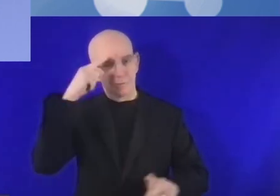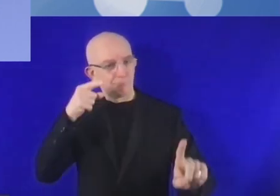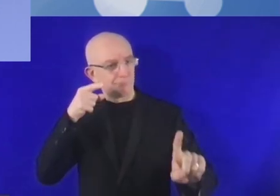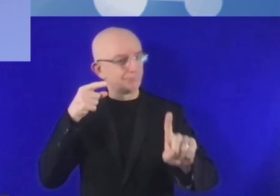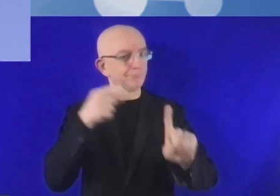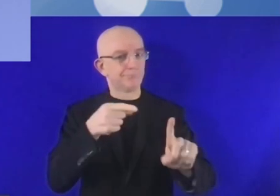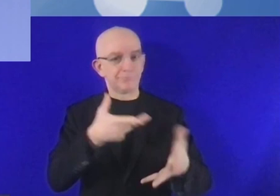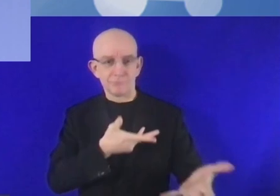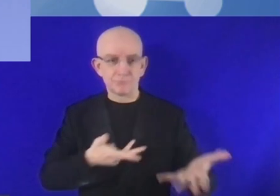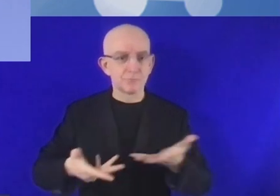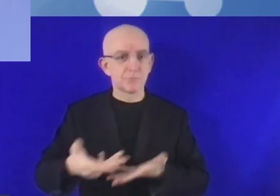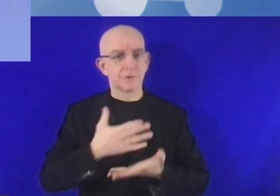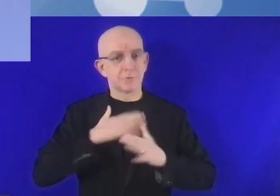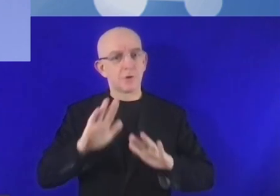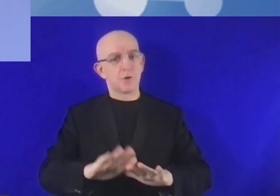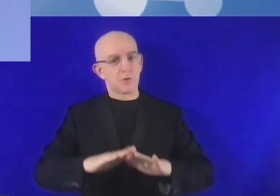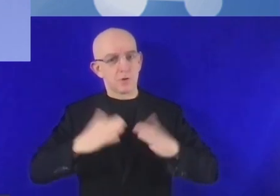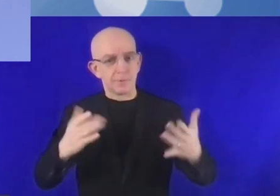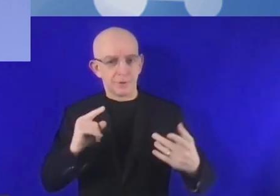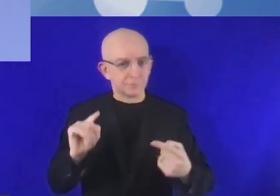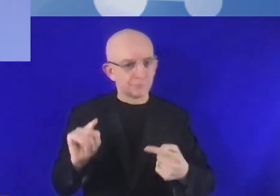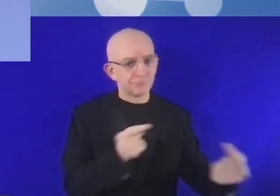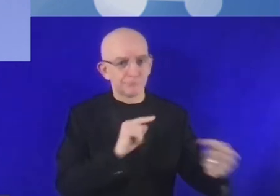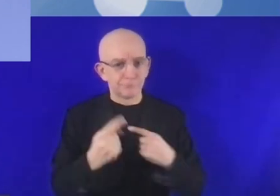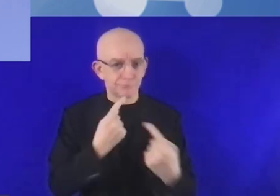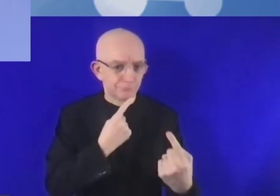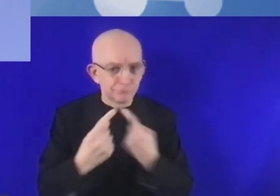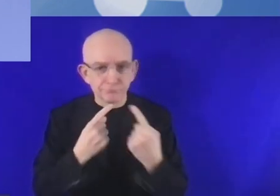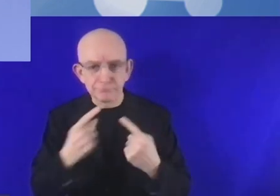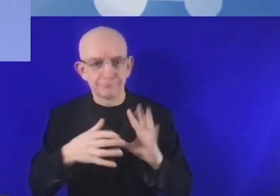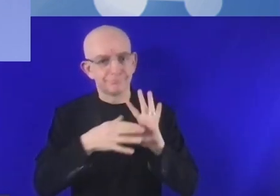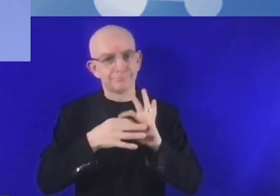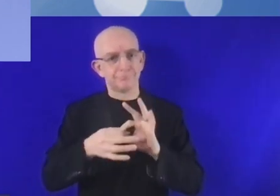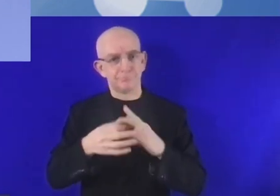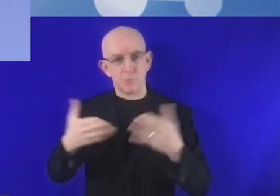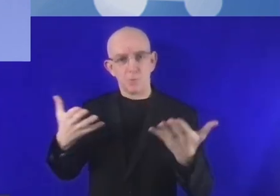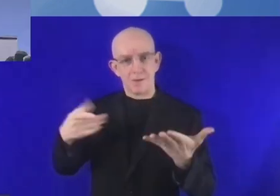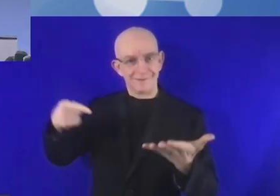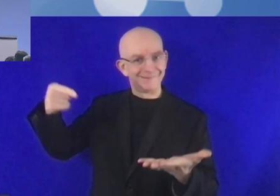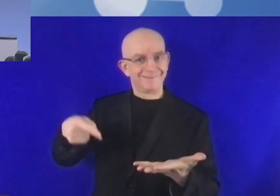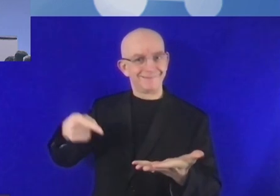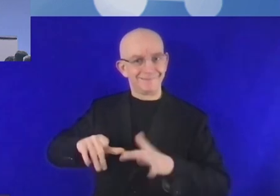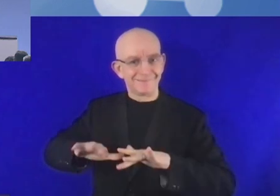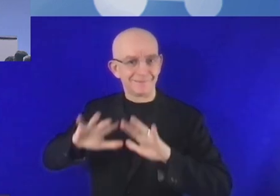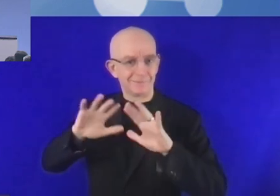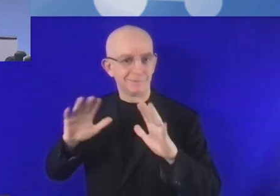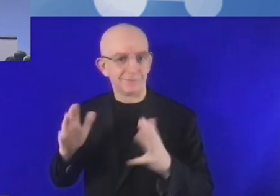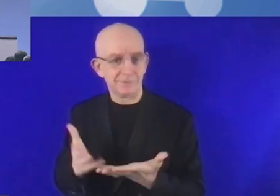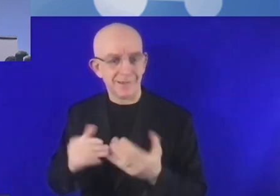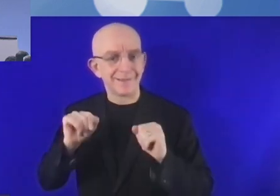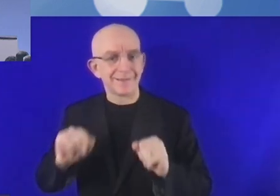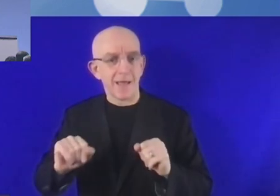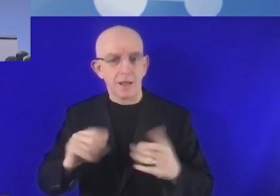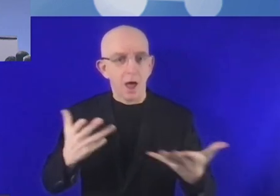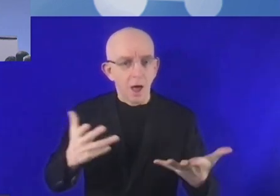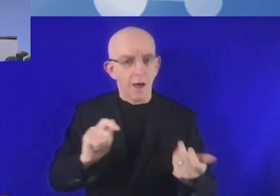i zdań na temat przyszłości internetu, że będzie to miejsce, w którym każdy będzie mógł wyrazić swoją